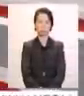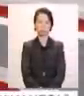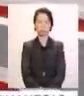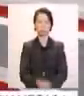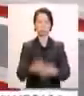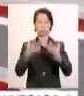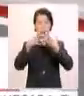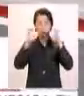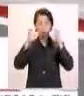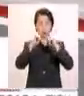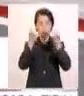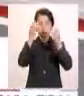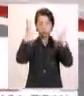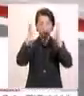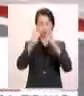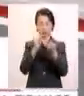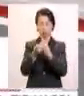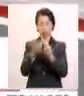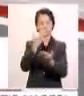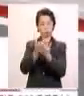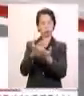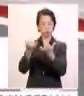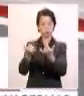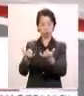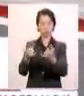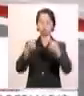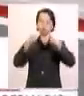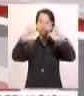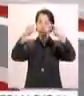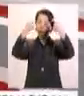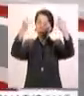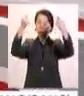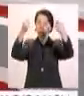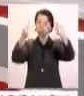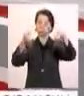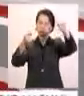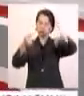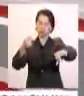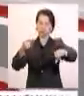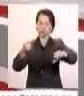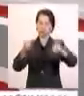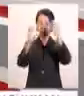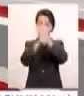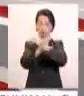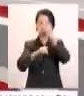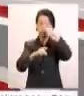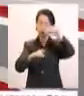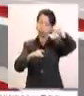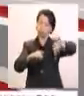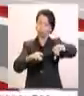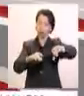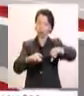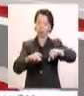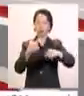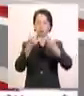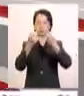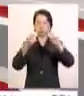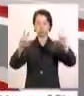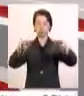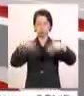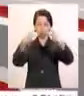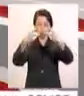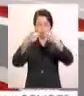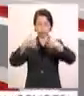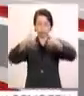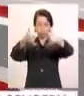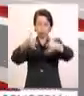Momentum Harimau Melaya berada dalam keadaan terbaik ketika ini. Kejayaan mengetepikan cabaran juara bertahan Thailand pada aksi separuh akhir Piala